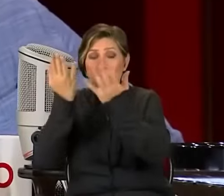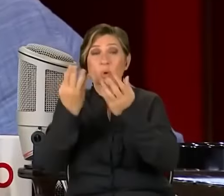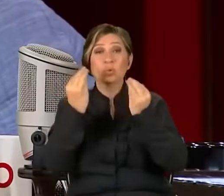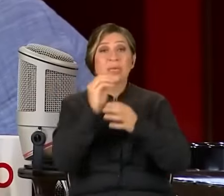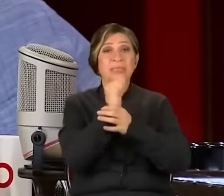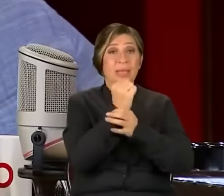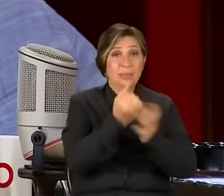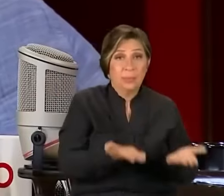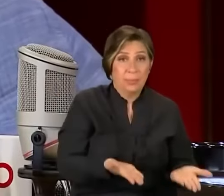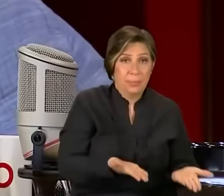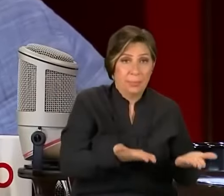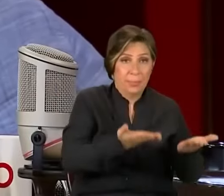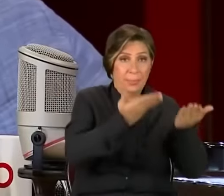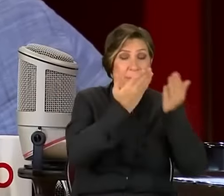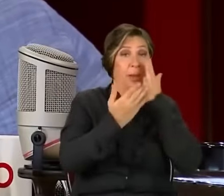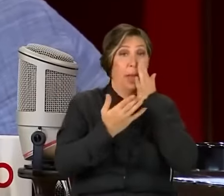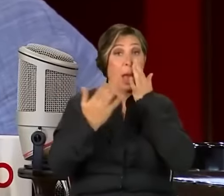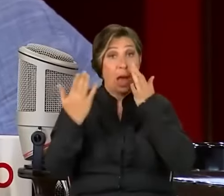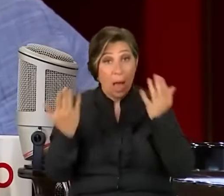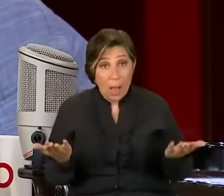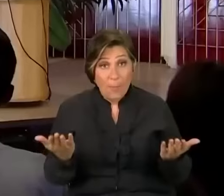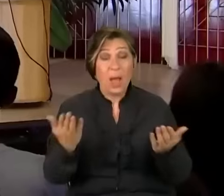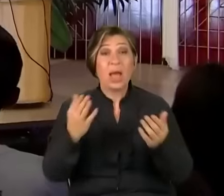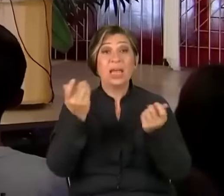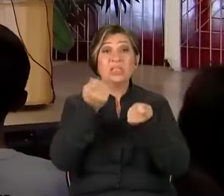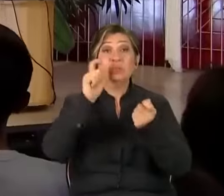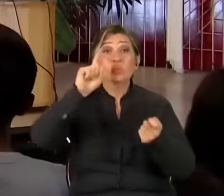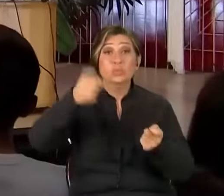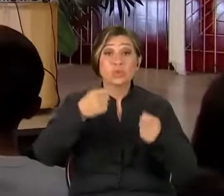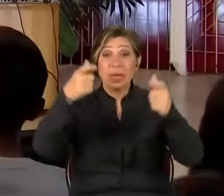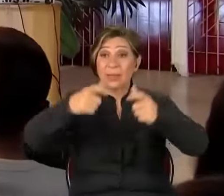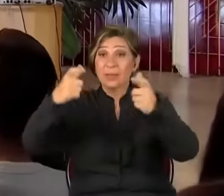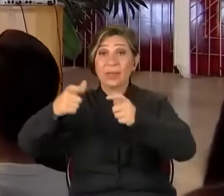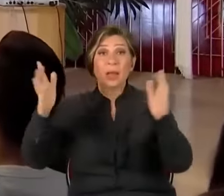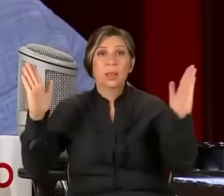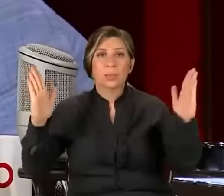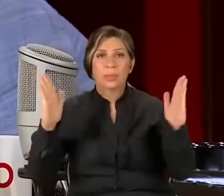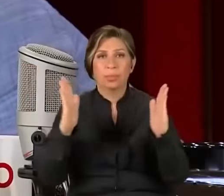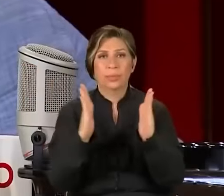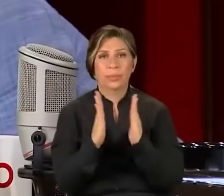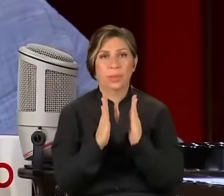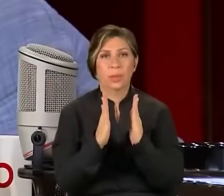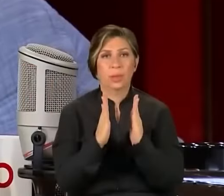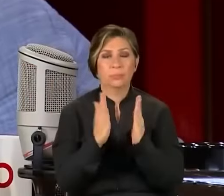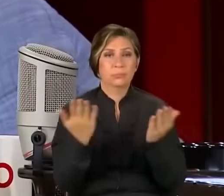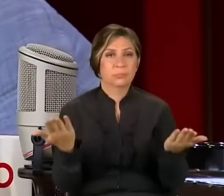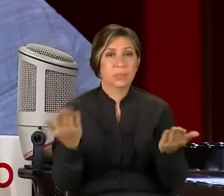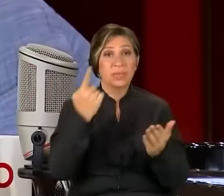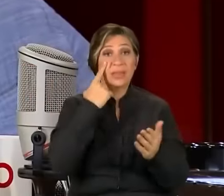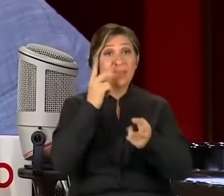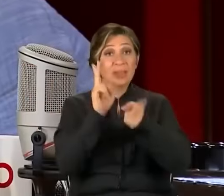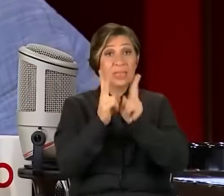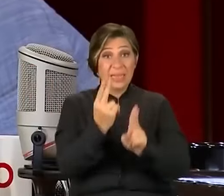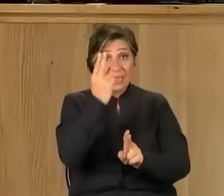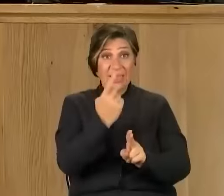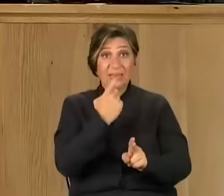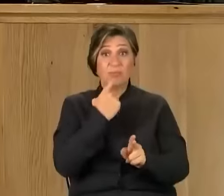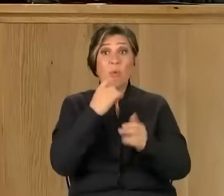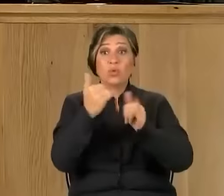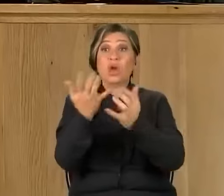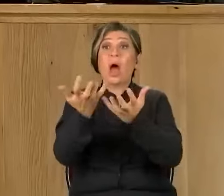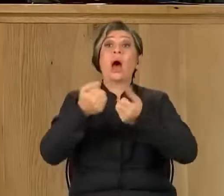güzel sanatlar akademileri fazlalaştı ama iş bulacak mecralar azaldı. Evet. Şimdi devlet tiyatrosu 7 yıldır